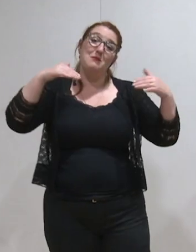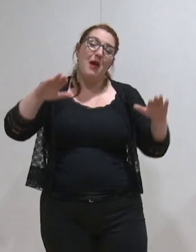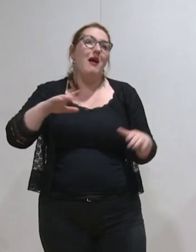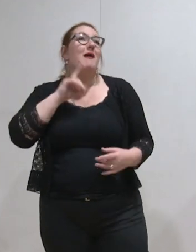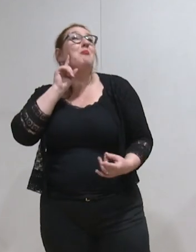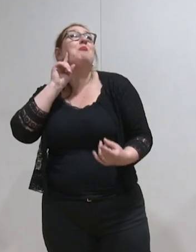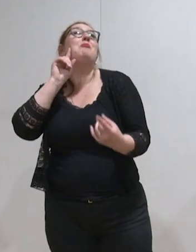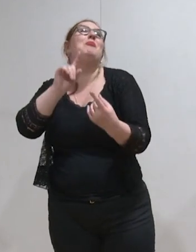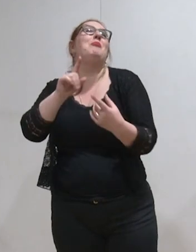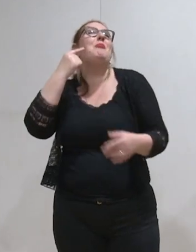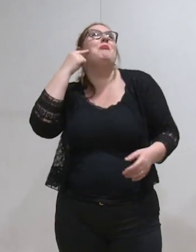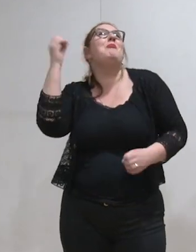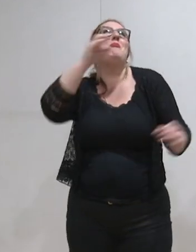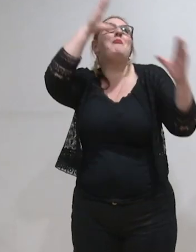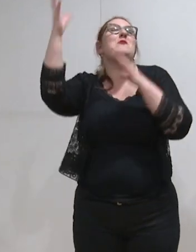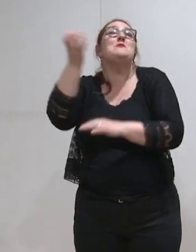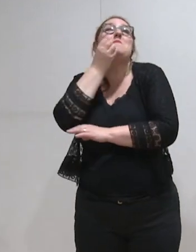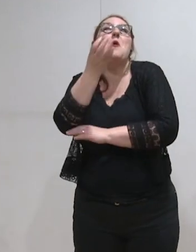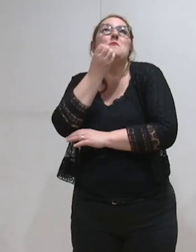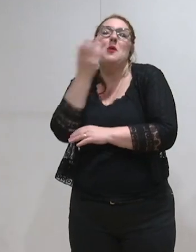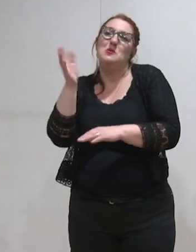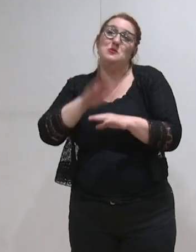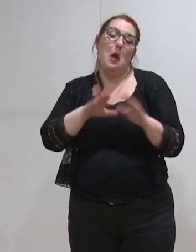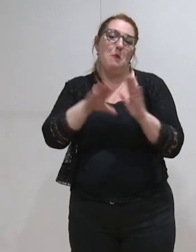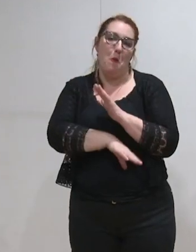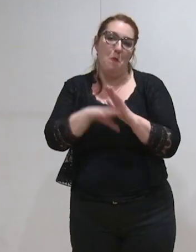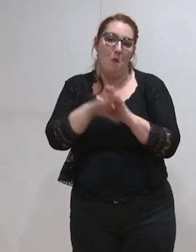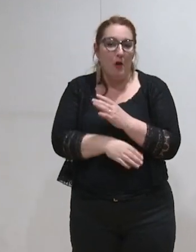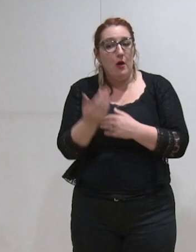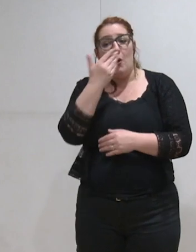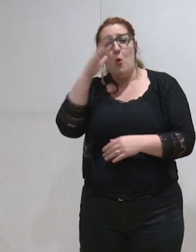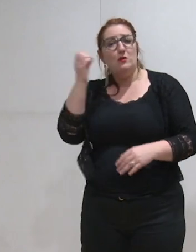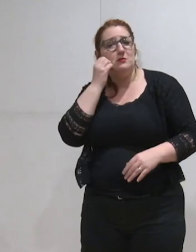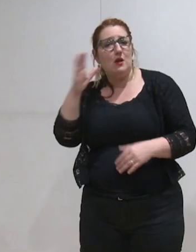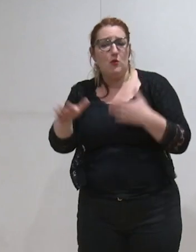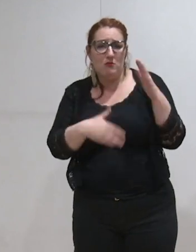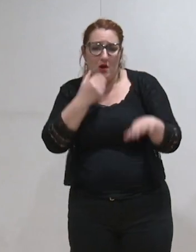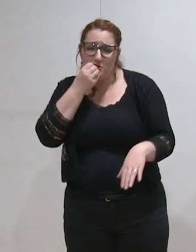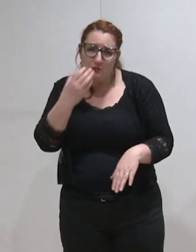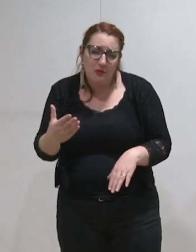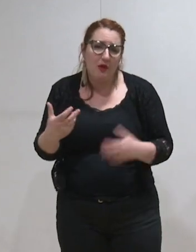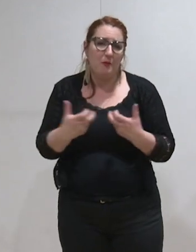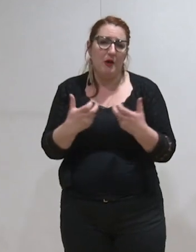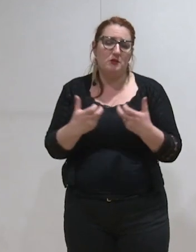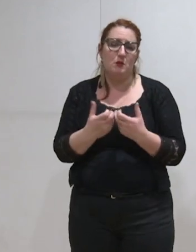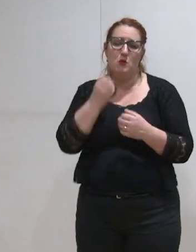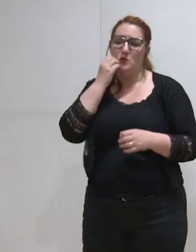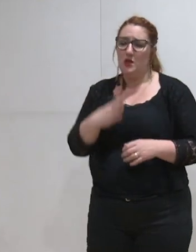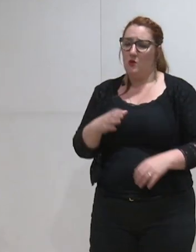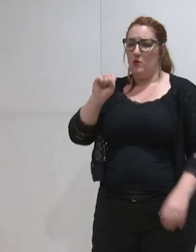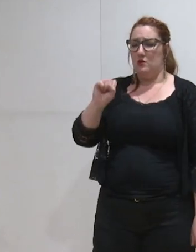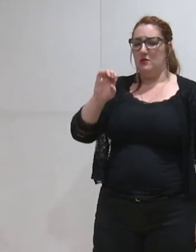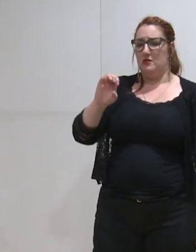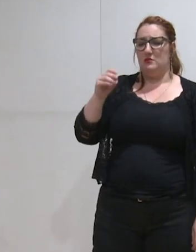prévu par contre il y a eu d'autres salons qui ont mieux marché le salon semicon en particulier a mieux marché euh pour ce qui